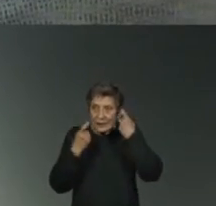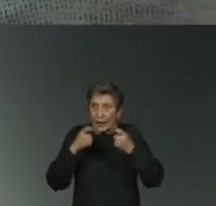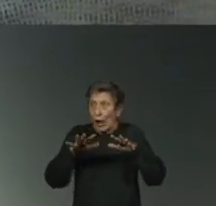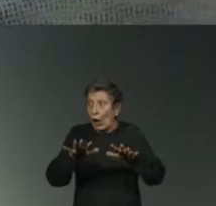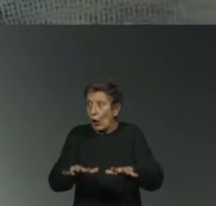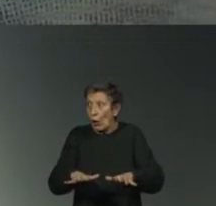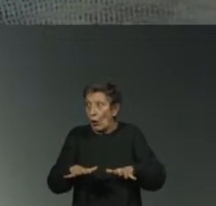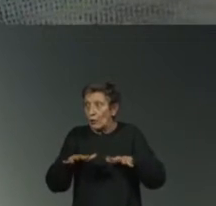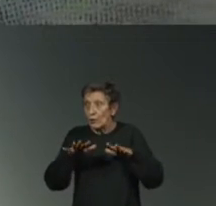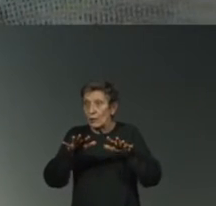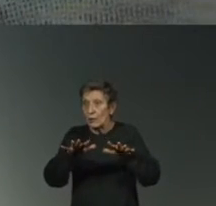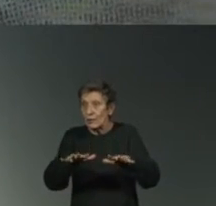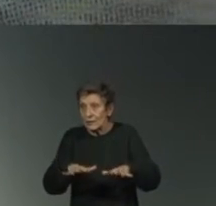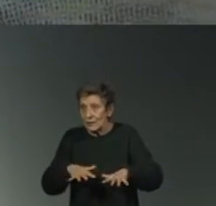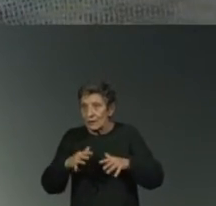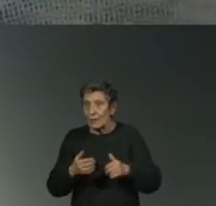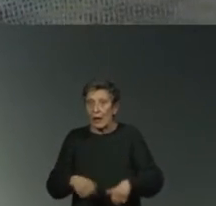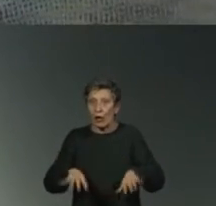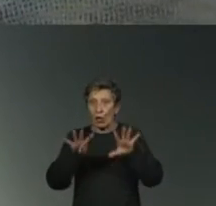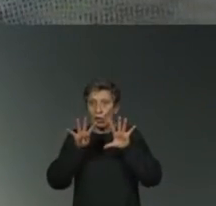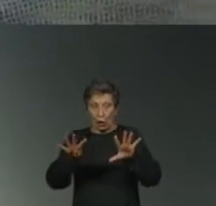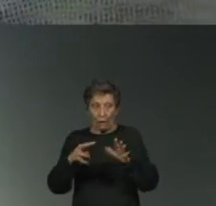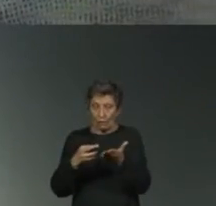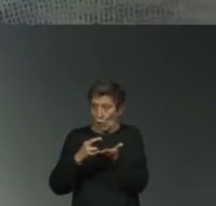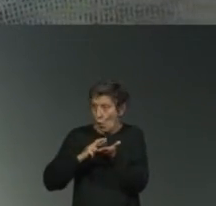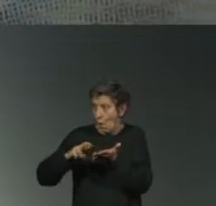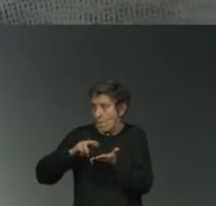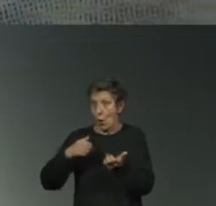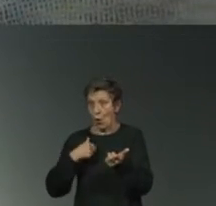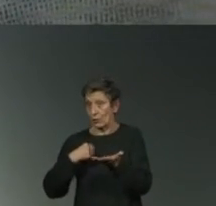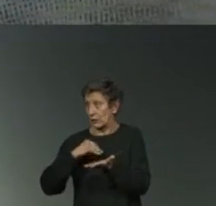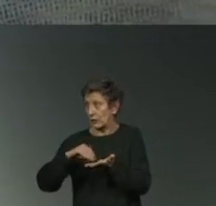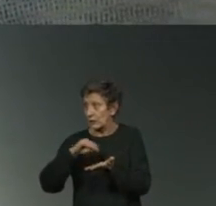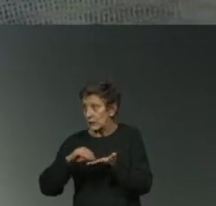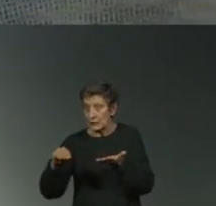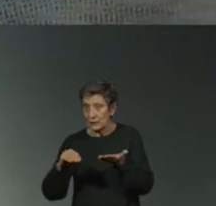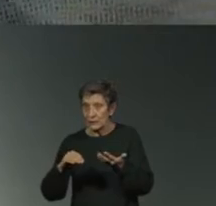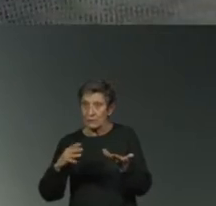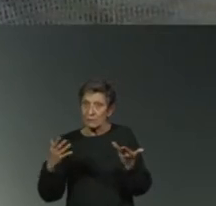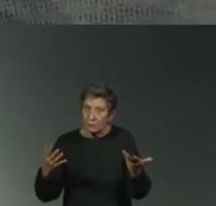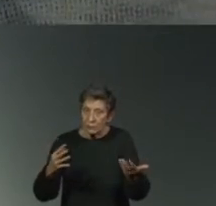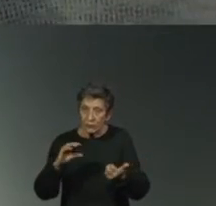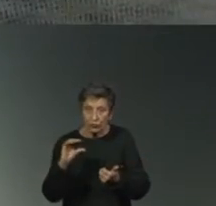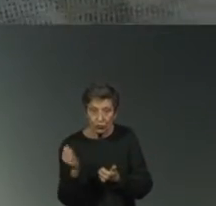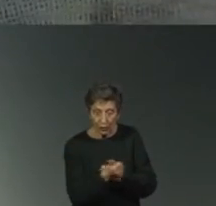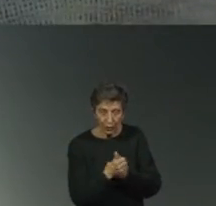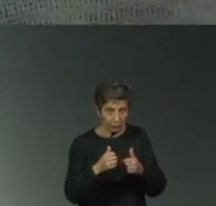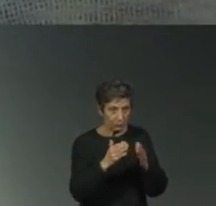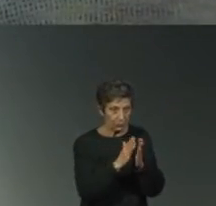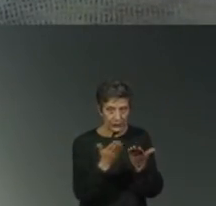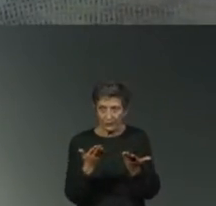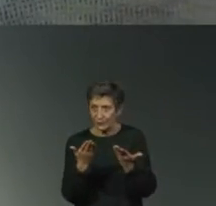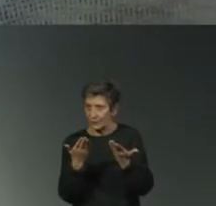Chacun des 9 romans que j'ai écrits a mis du temps à monter en